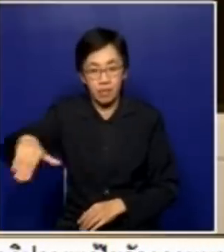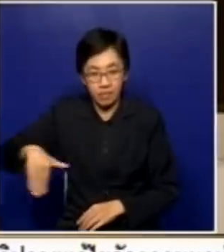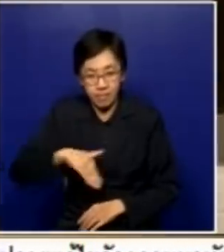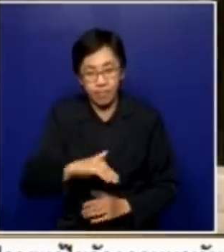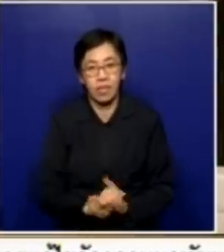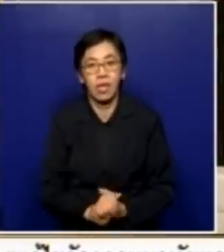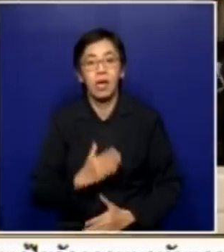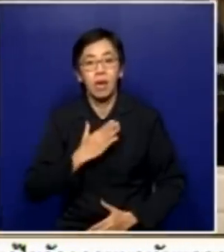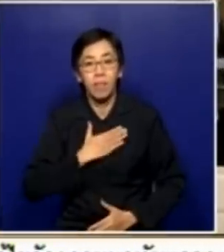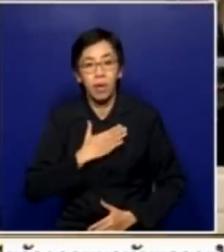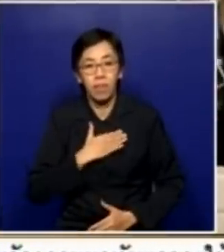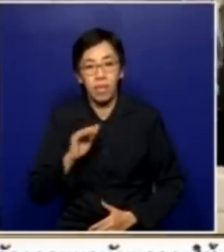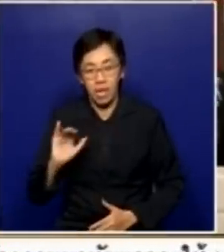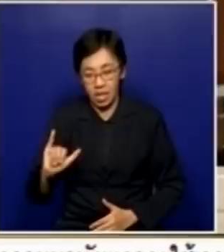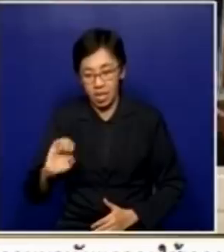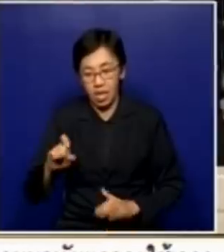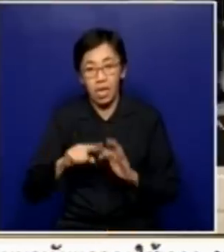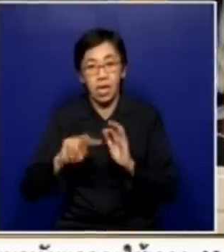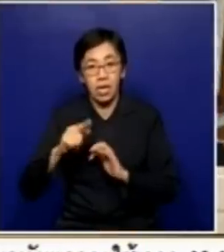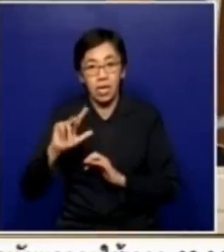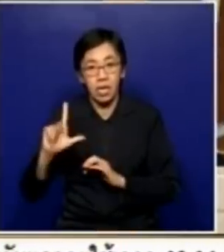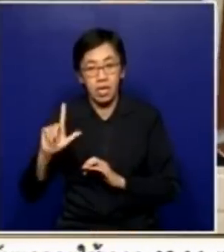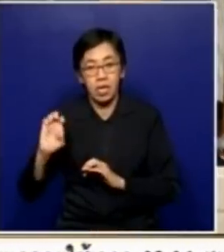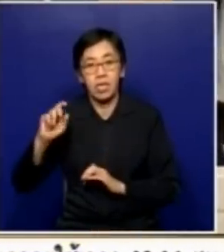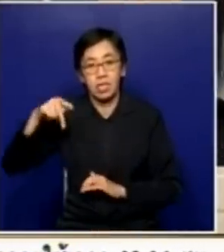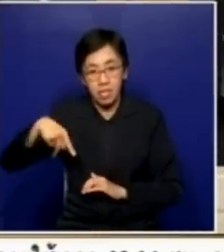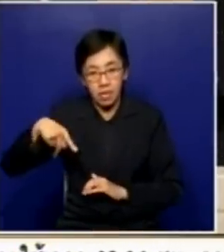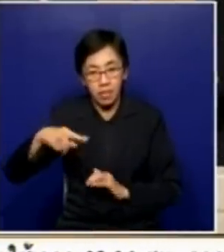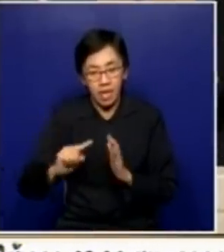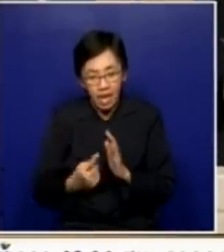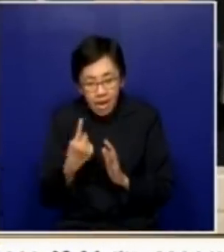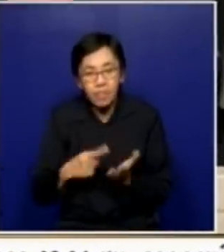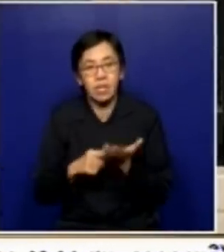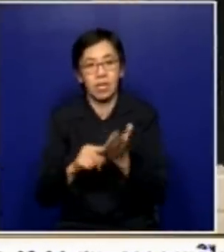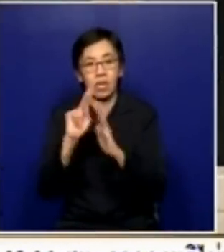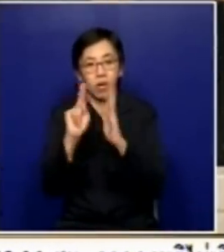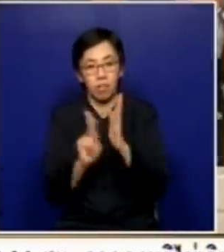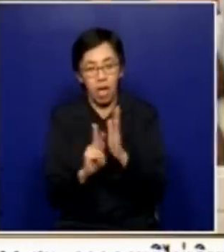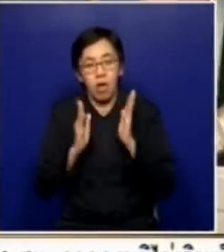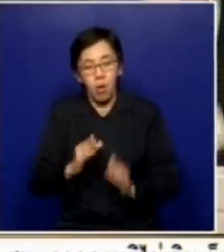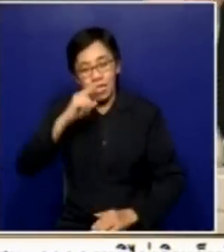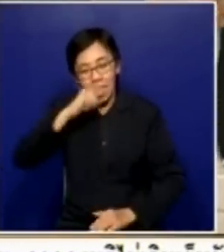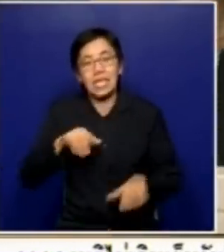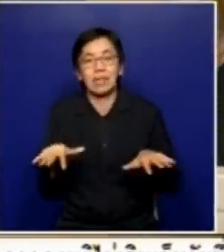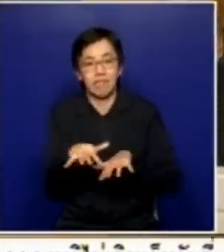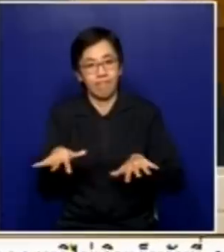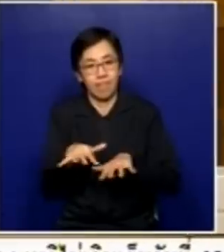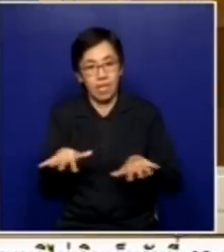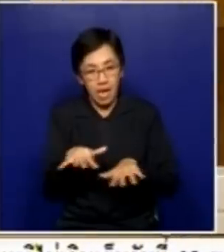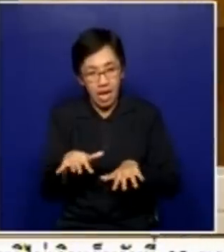ผมยชีบอายิnonในฐาณผู้หรเรเสนอโดหมายในฐาณประชาชนพลเมืองคนไยคนหน่ฐัณกวจะ